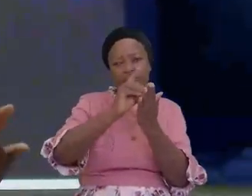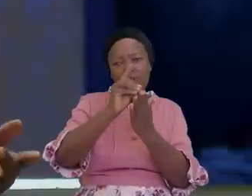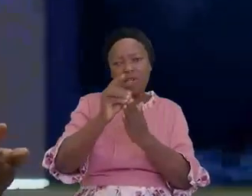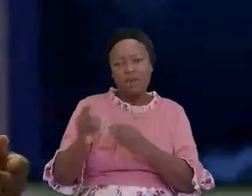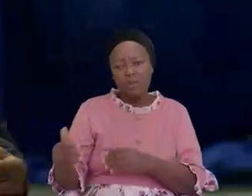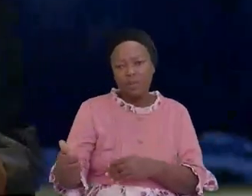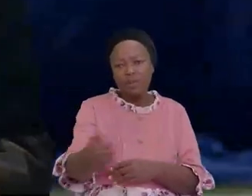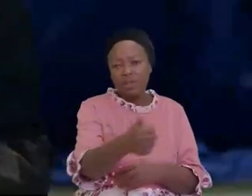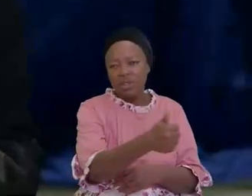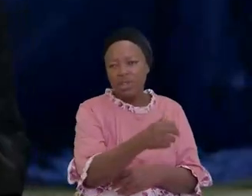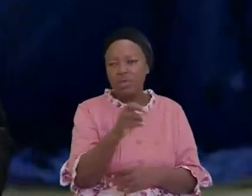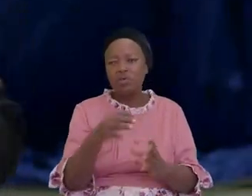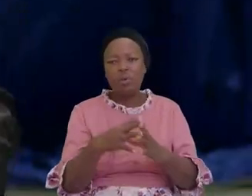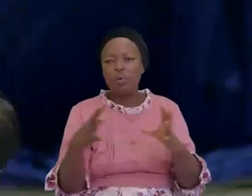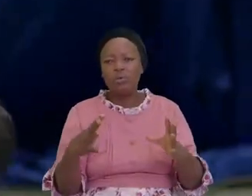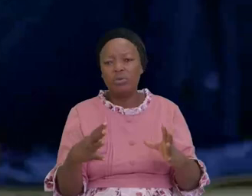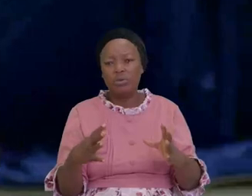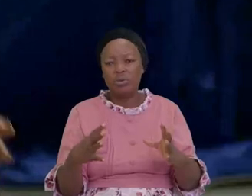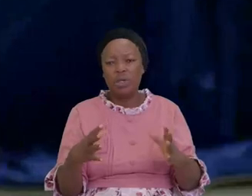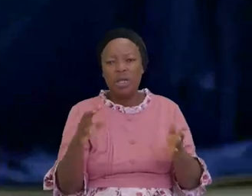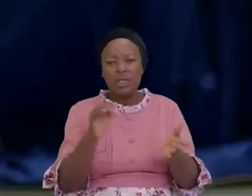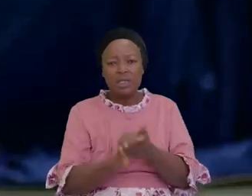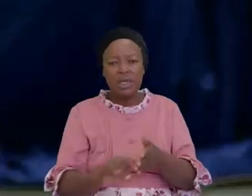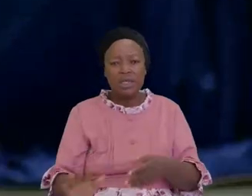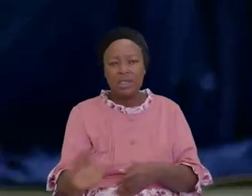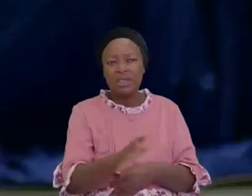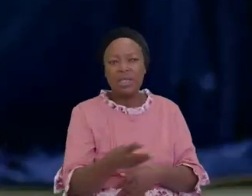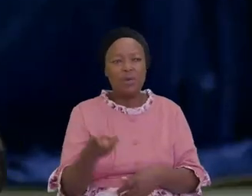Et ils étaient tellement formés.